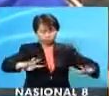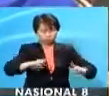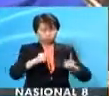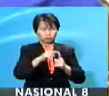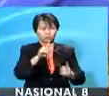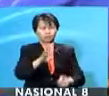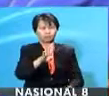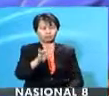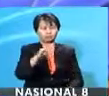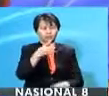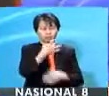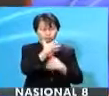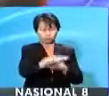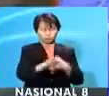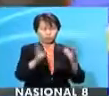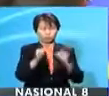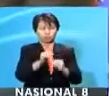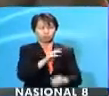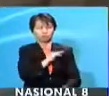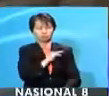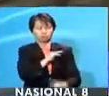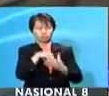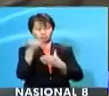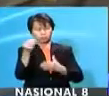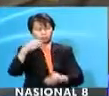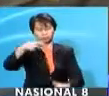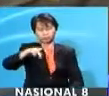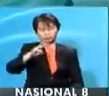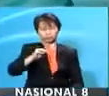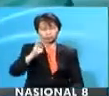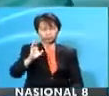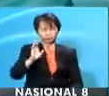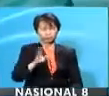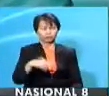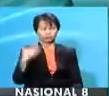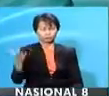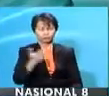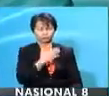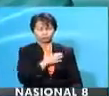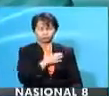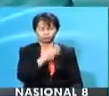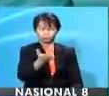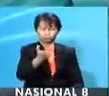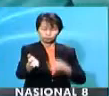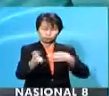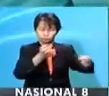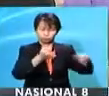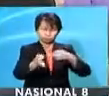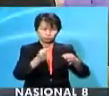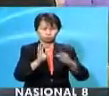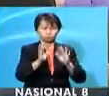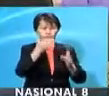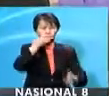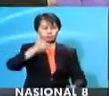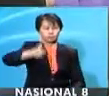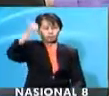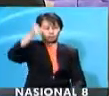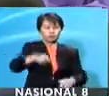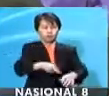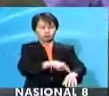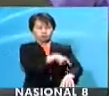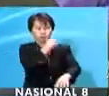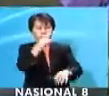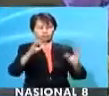dan pasca persidangan Menteri-Menteri Luar PMC. Mereka komited untuk memberikan perkhidmatan serta layanan terbaik